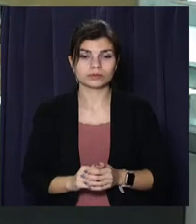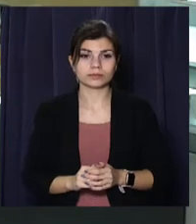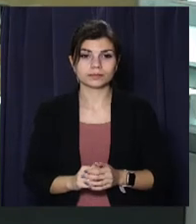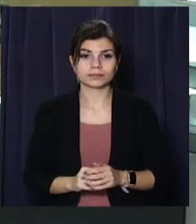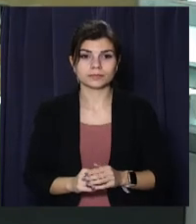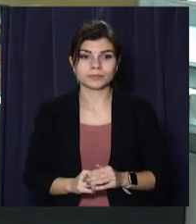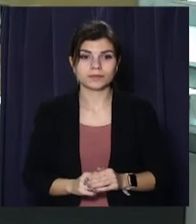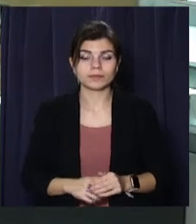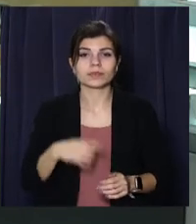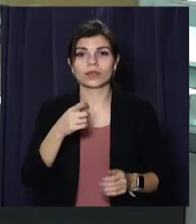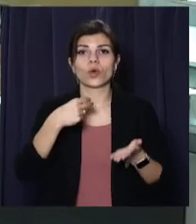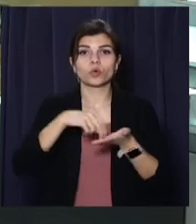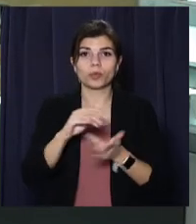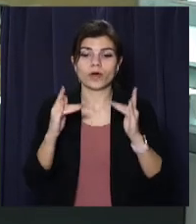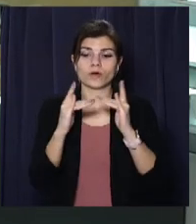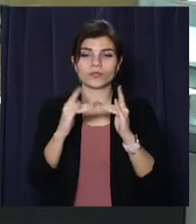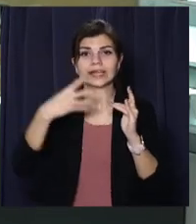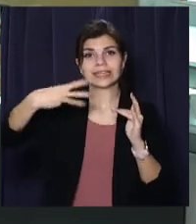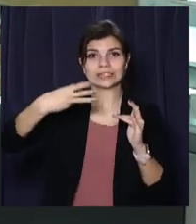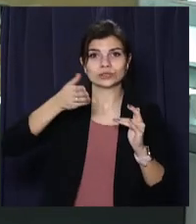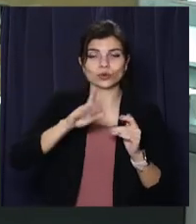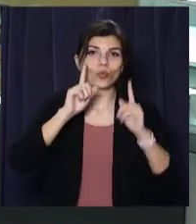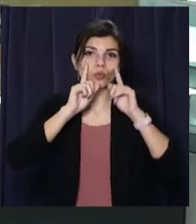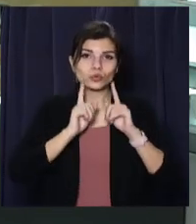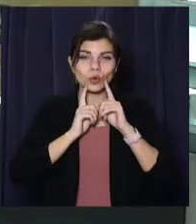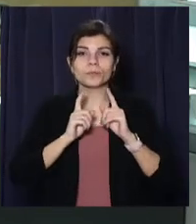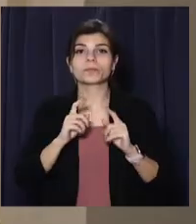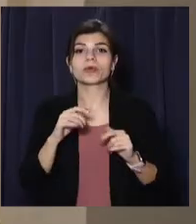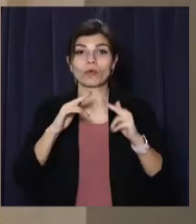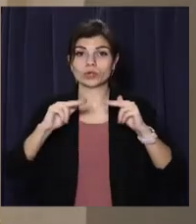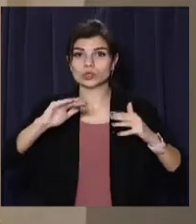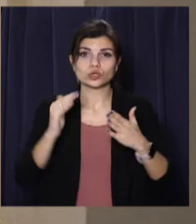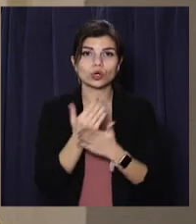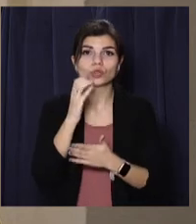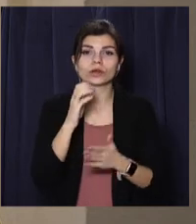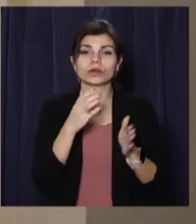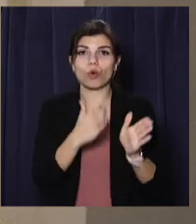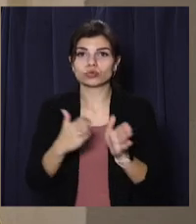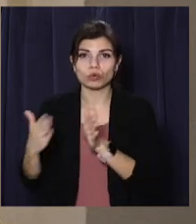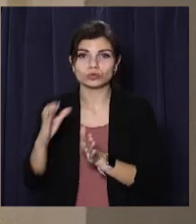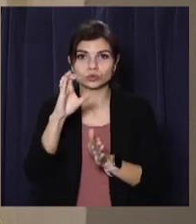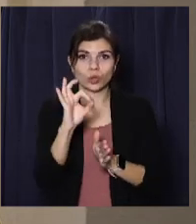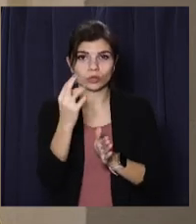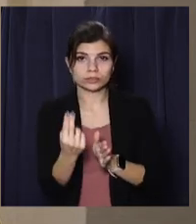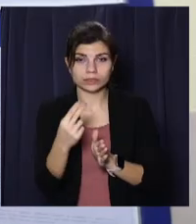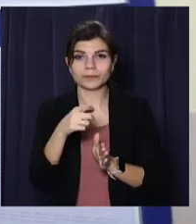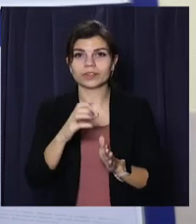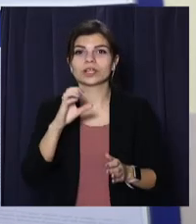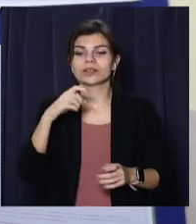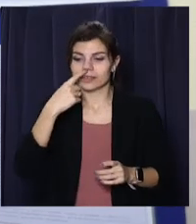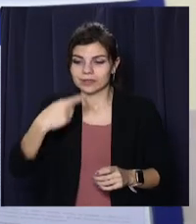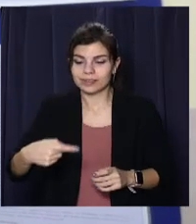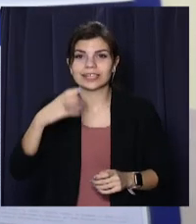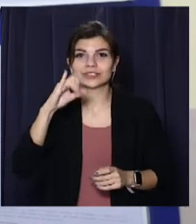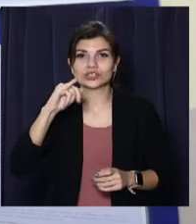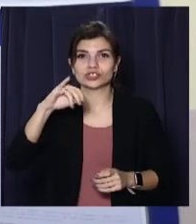Придбала 30 комфортних ліжок і обладнала ще 2 кімнати. У Дніпрі оновили соціальний гуртожиток. З січня 2022